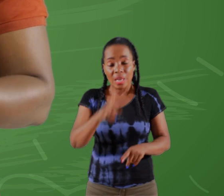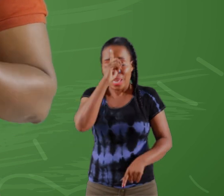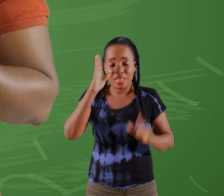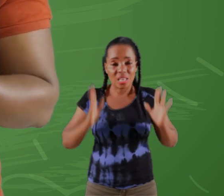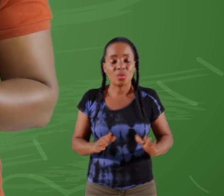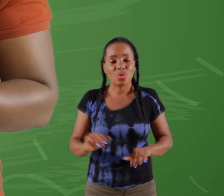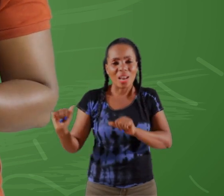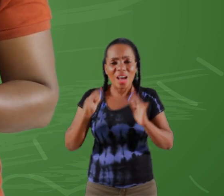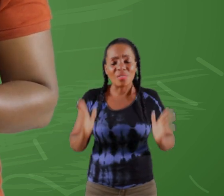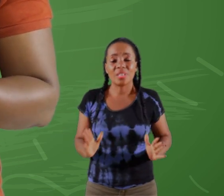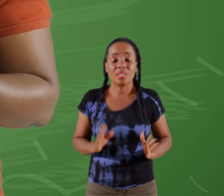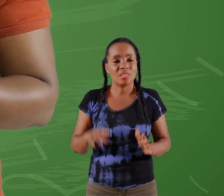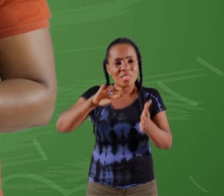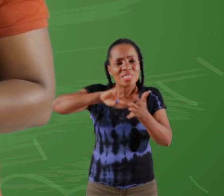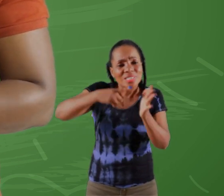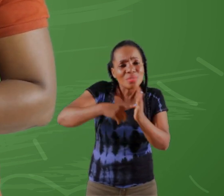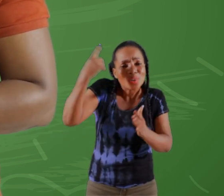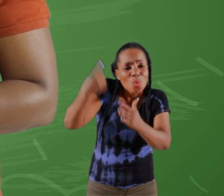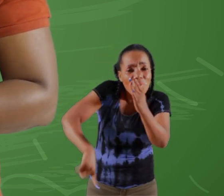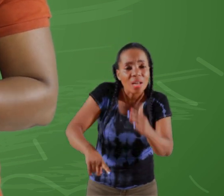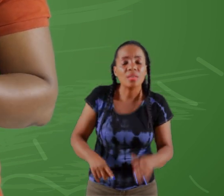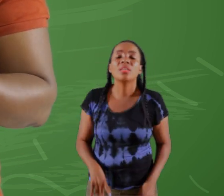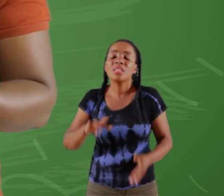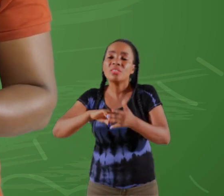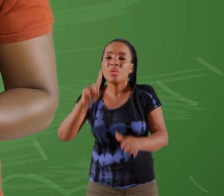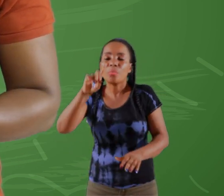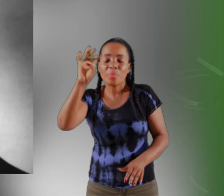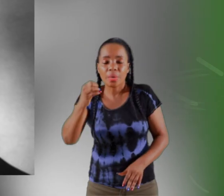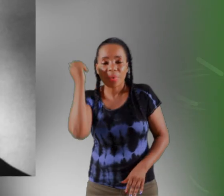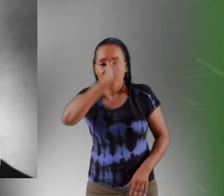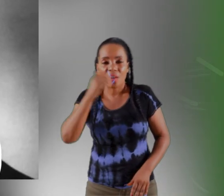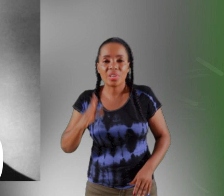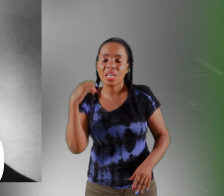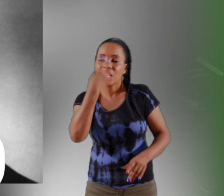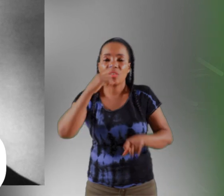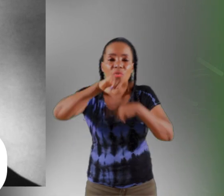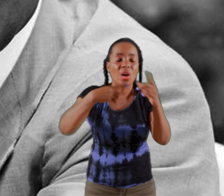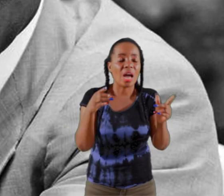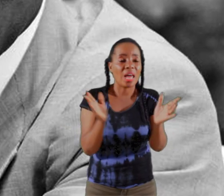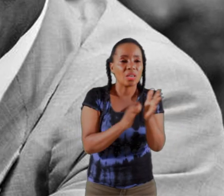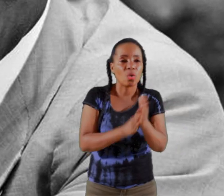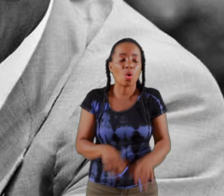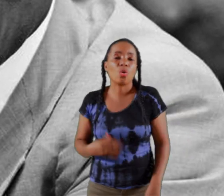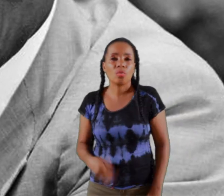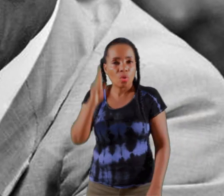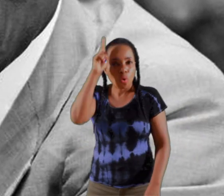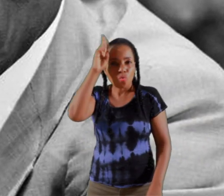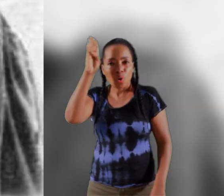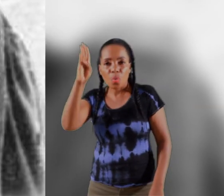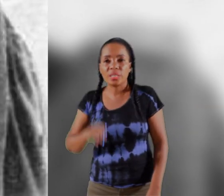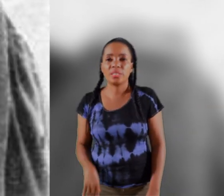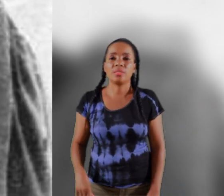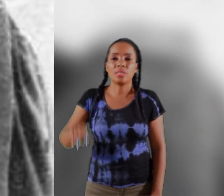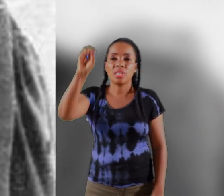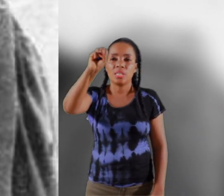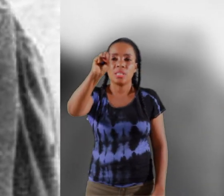Ce sont les premiers Africains partis à l'école. Nous avons comme exemple Houphouët-Boigny, Léopold Sédar Senghor,